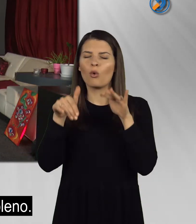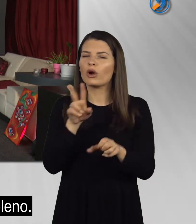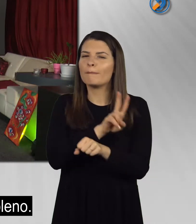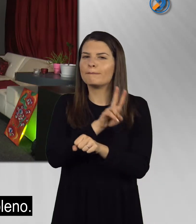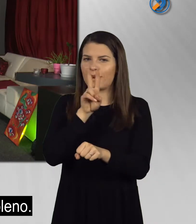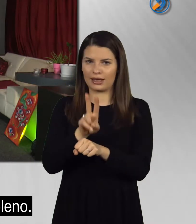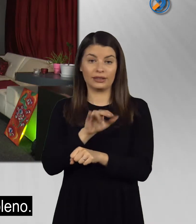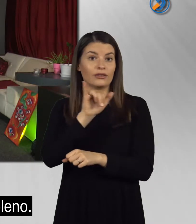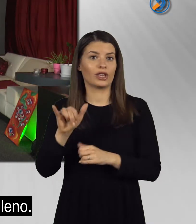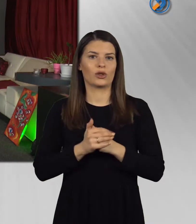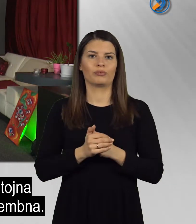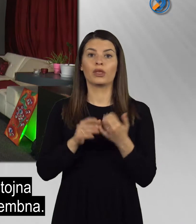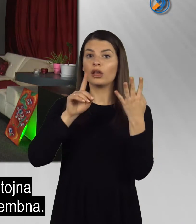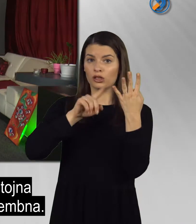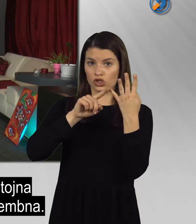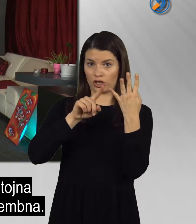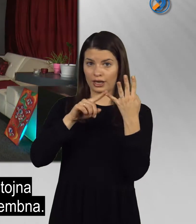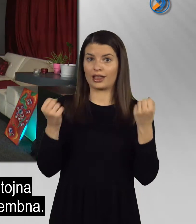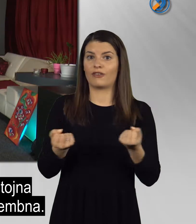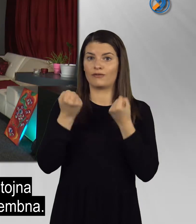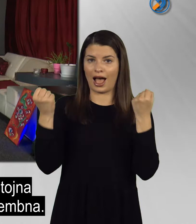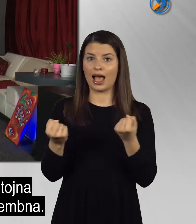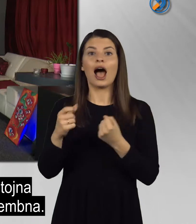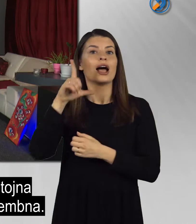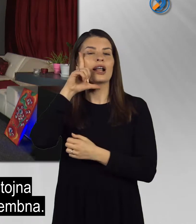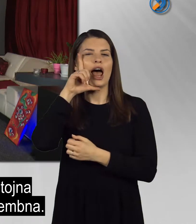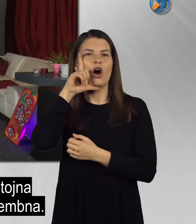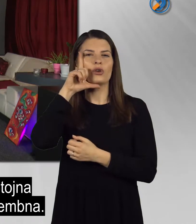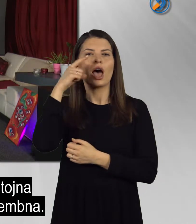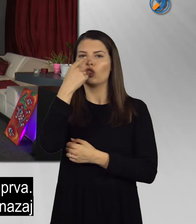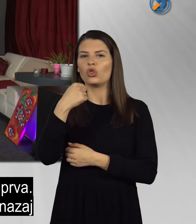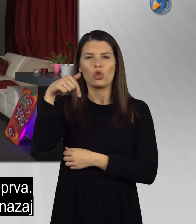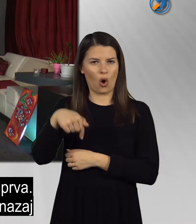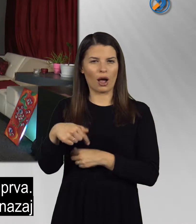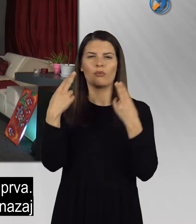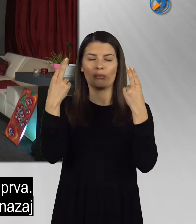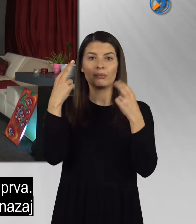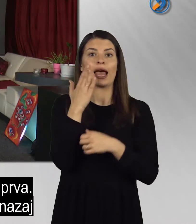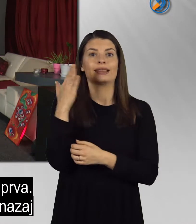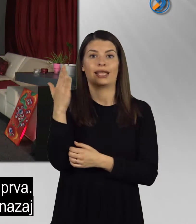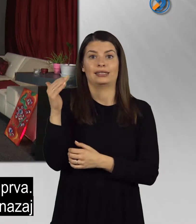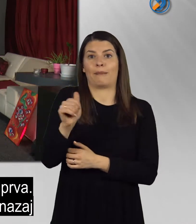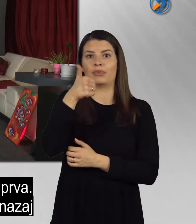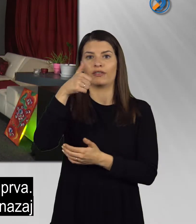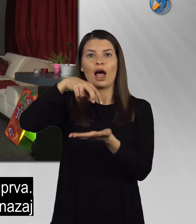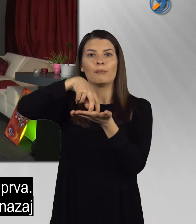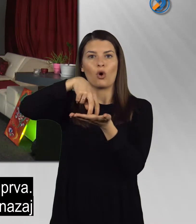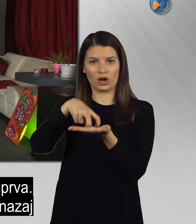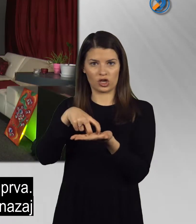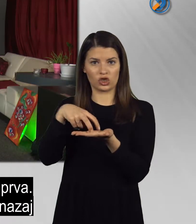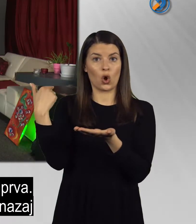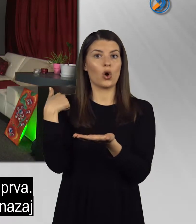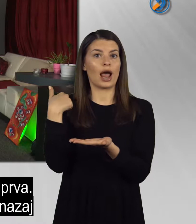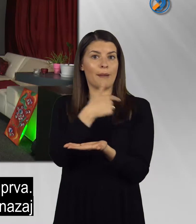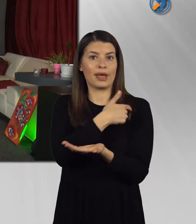koleno. In četrta vaja, stojna noga je izjemno pomembna. Desna noga bo prva. Pokrčijo,